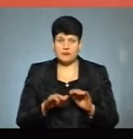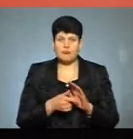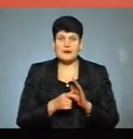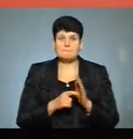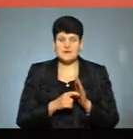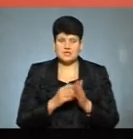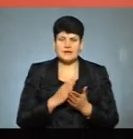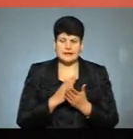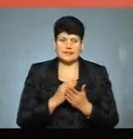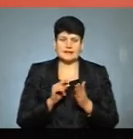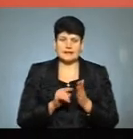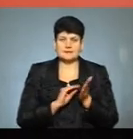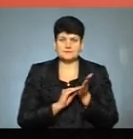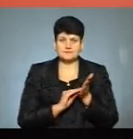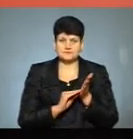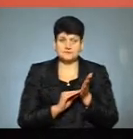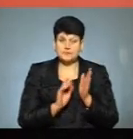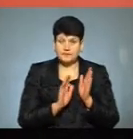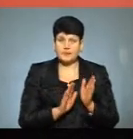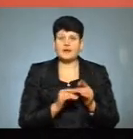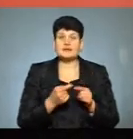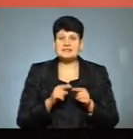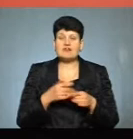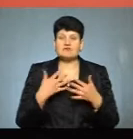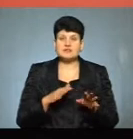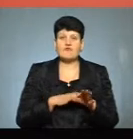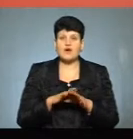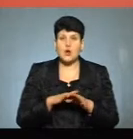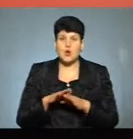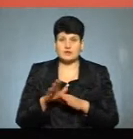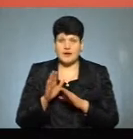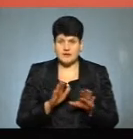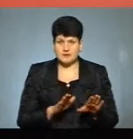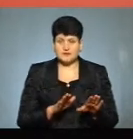приміщеннях. Є такий закладений пункт, ну, але це вже виконання, звичайно,